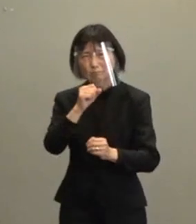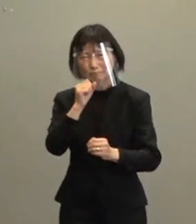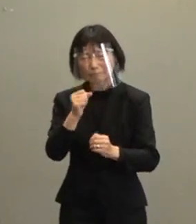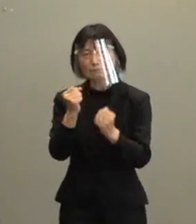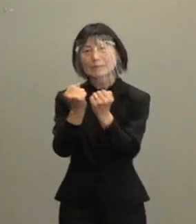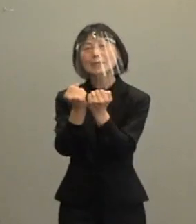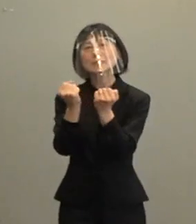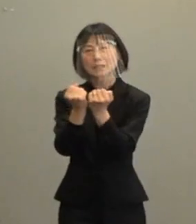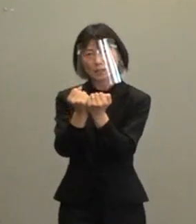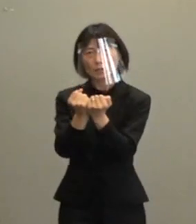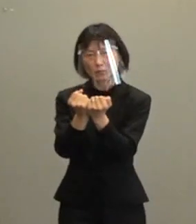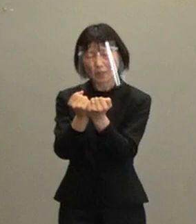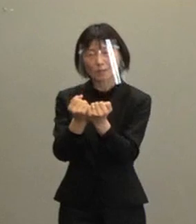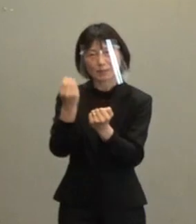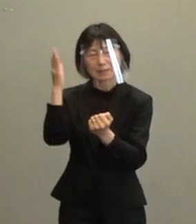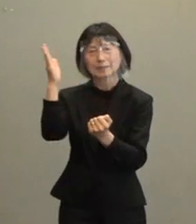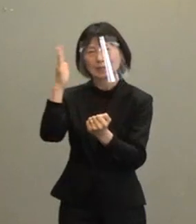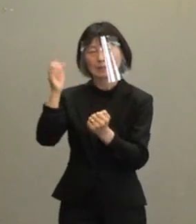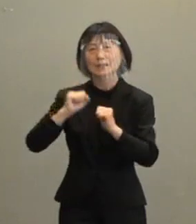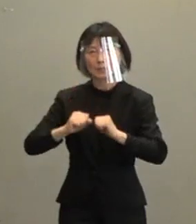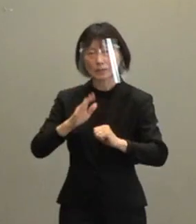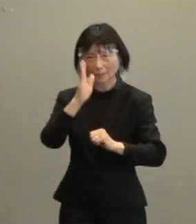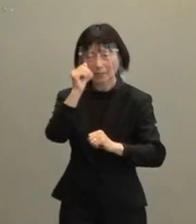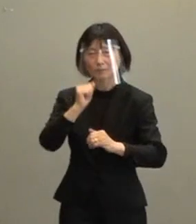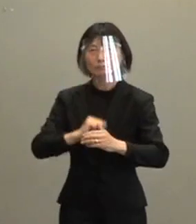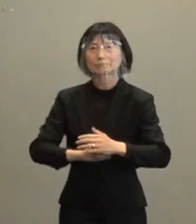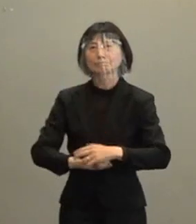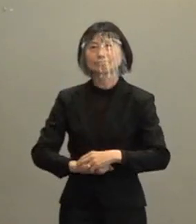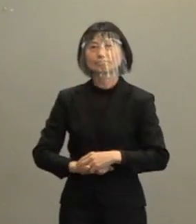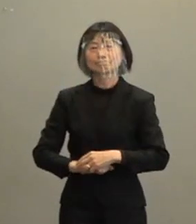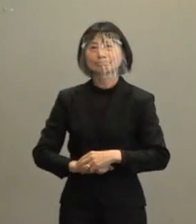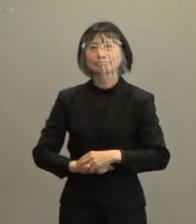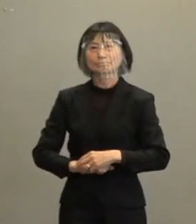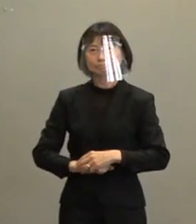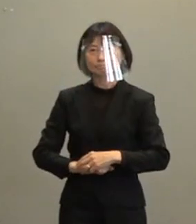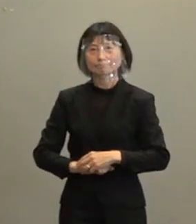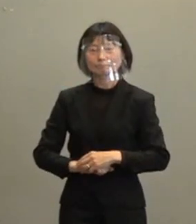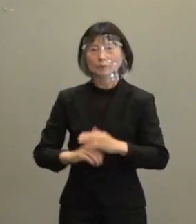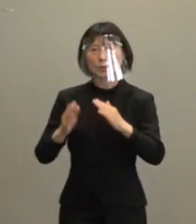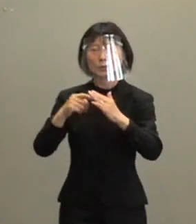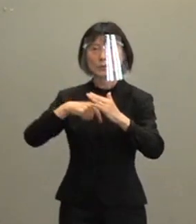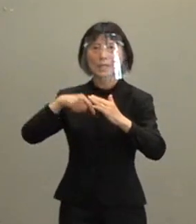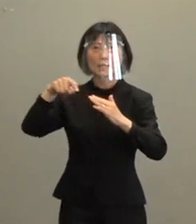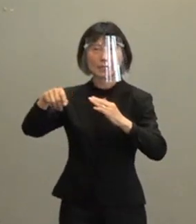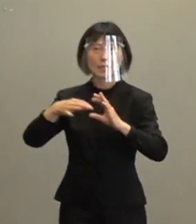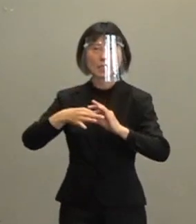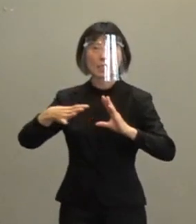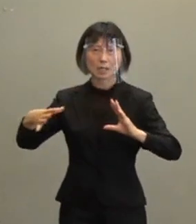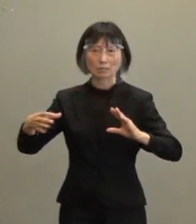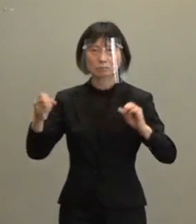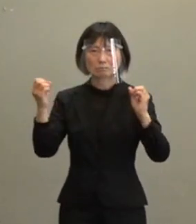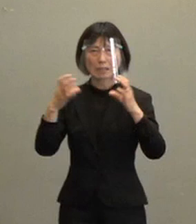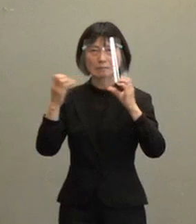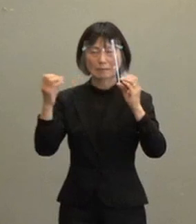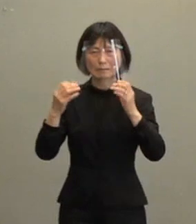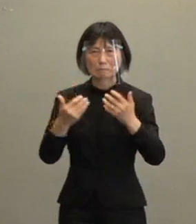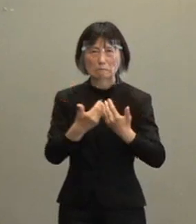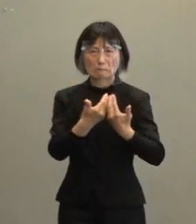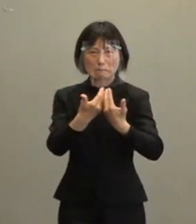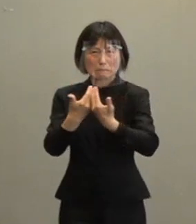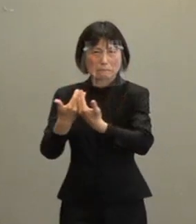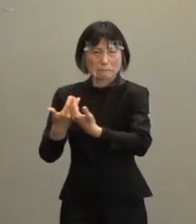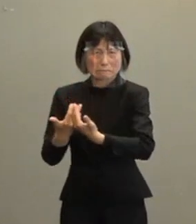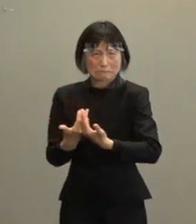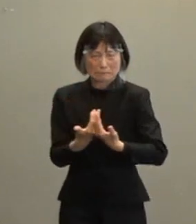チケットなどの実践は忘れずにいただきたいと思います。なお屋内外に関わらず会話をする時や人が密